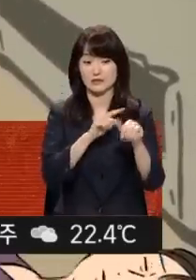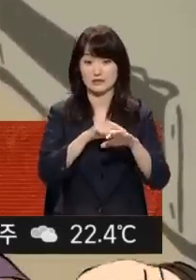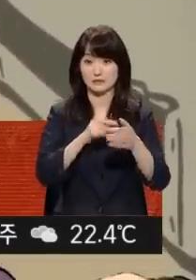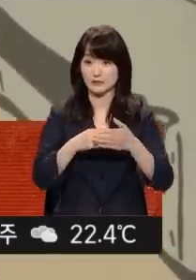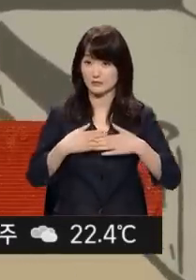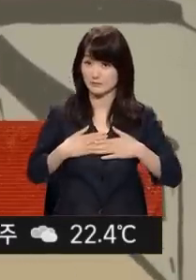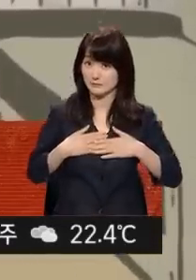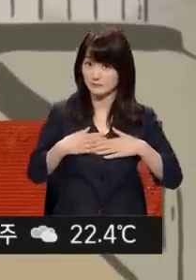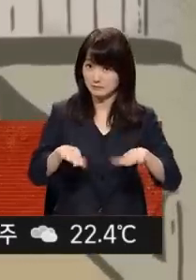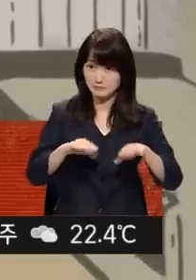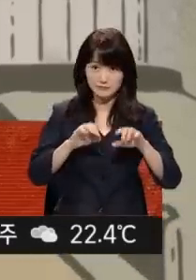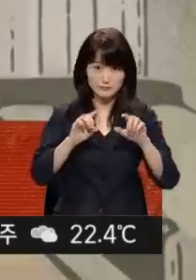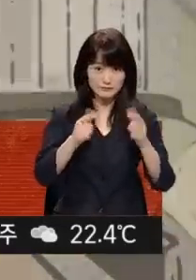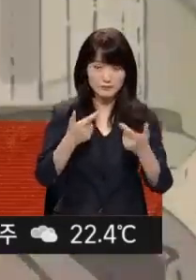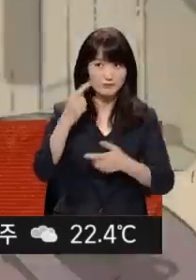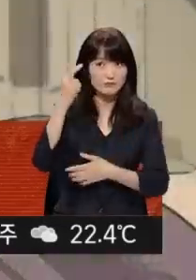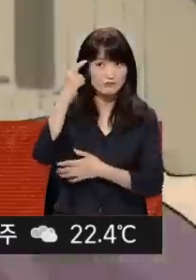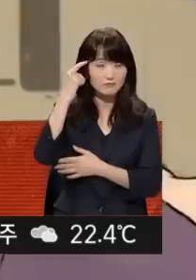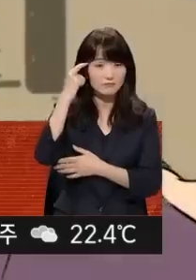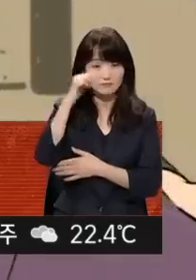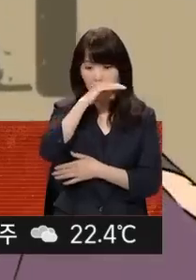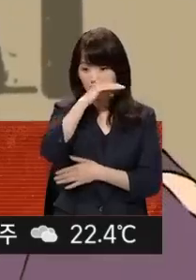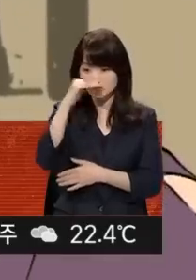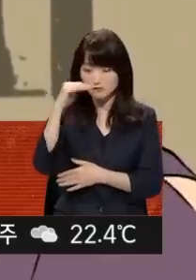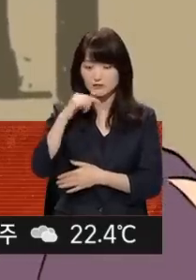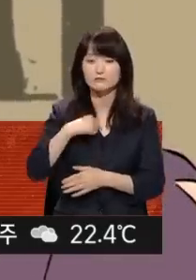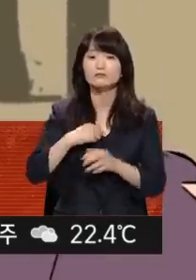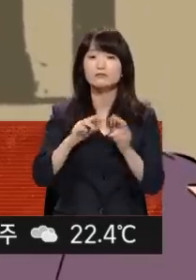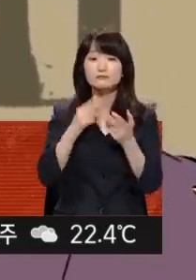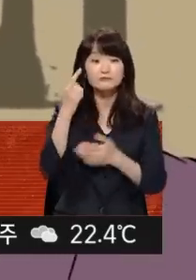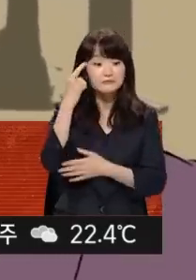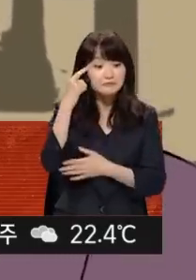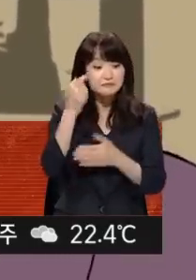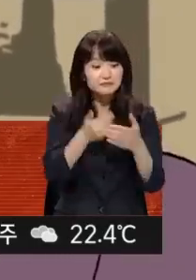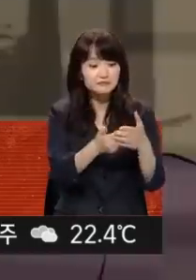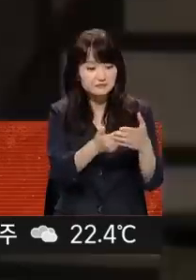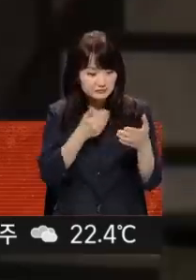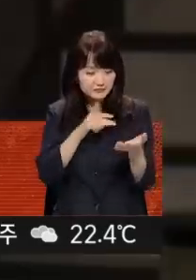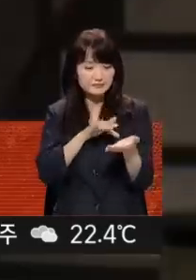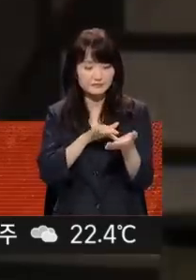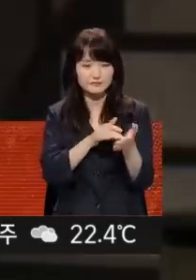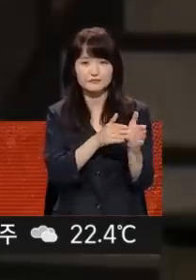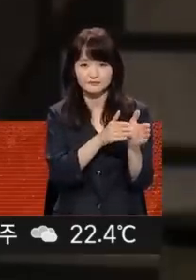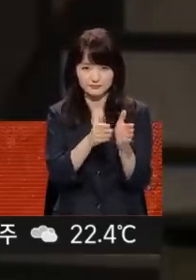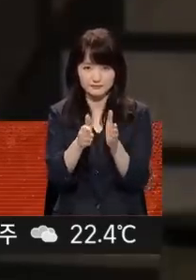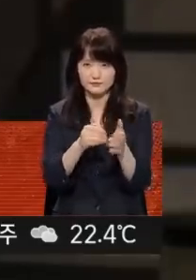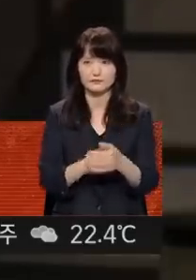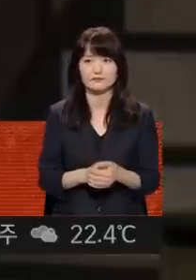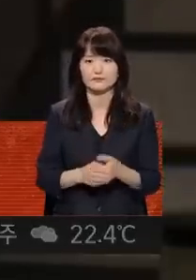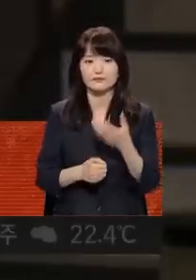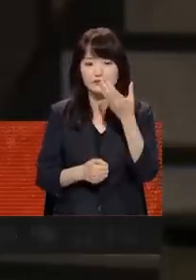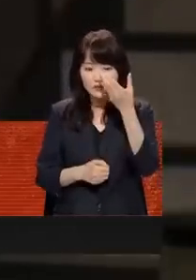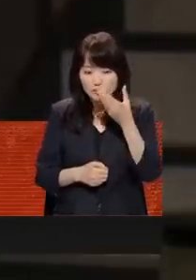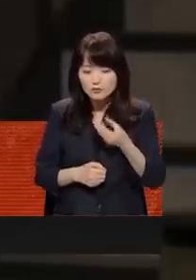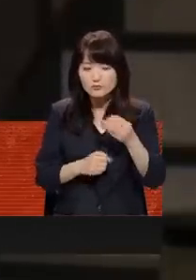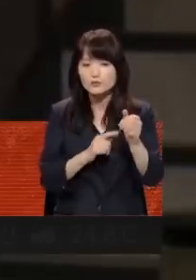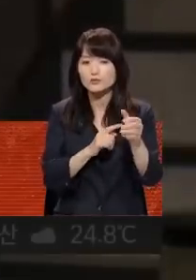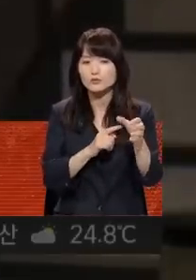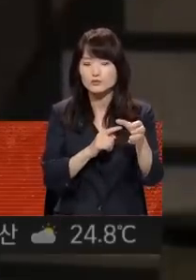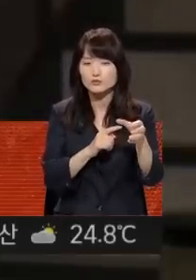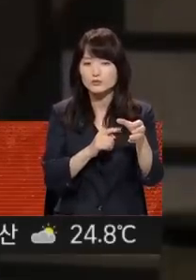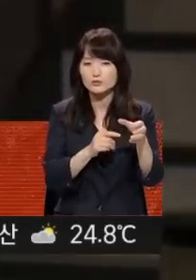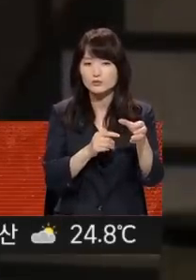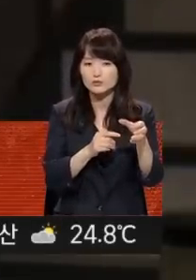이건 정신이 멀쩡한 상태에서 본인의 의지에 의해서 사전에 약을 준비를 하고 그리고 음료수를 준비해서